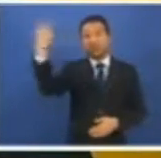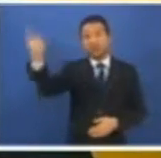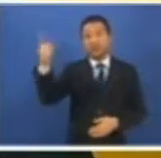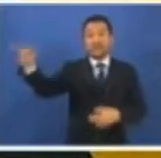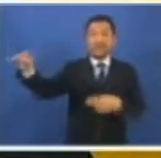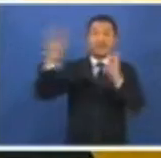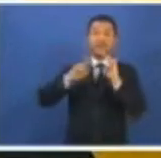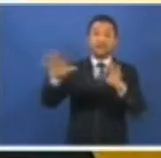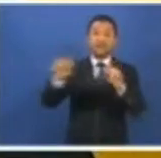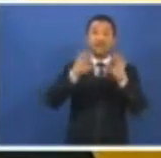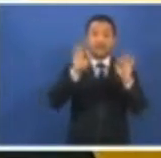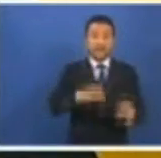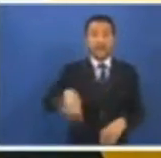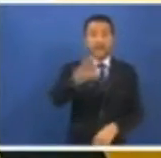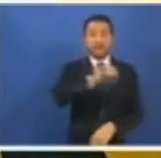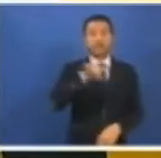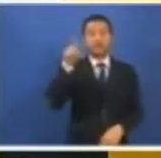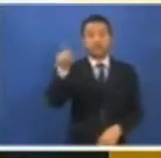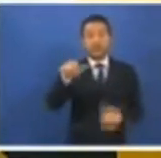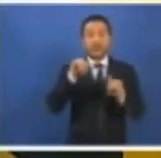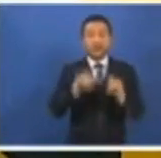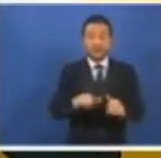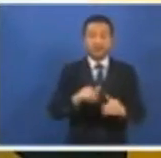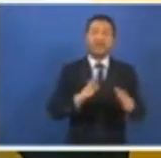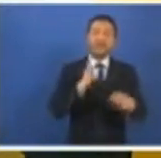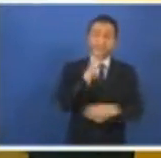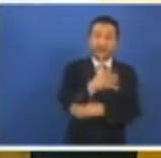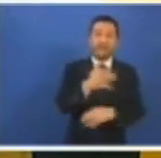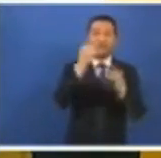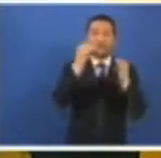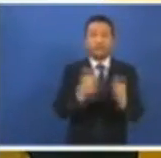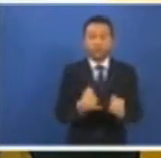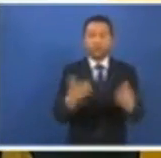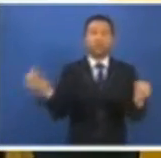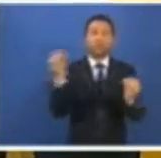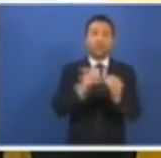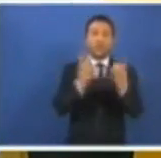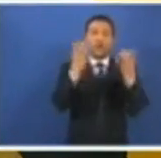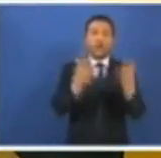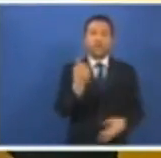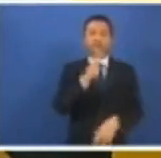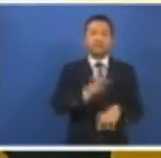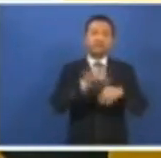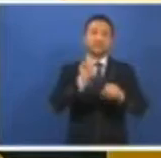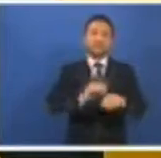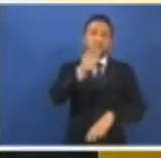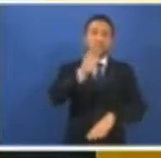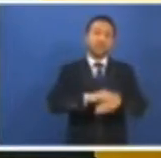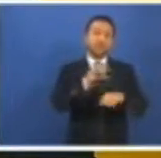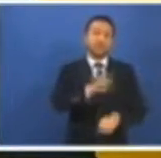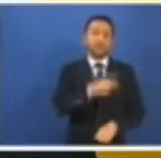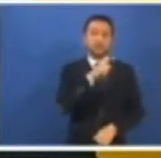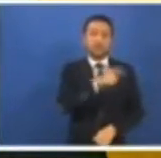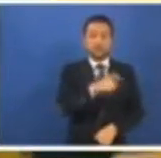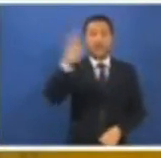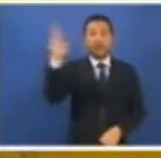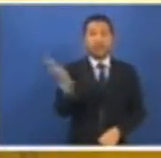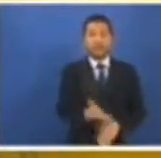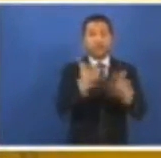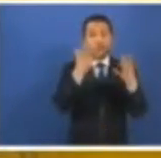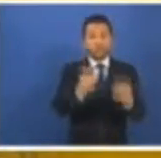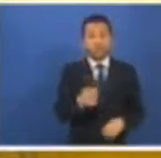onlardan devraldılar ve hepsini onlardan daha şiddet, daha ağır bir şekilde yapıyorlar. Darbe